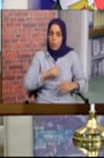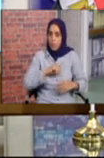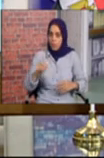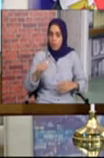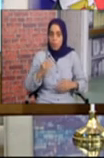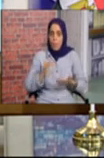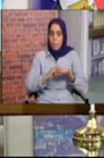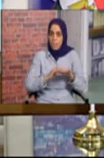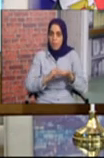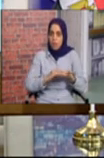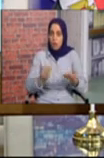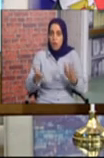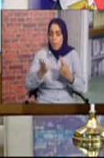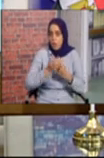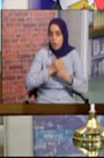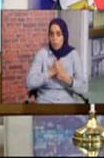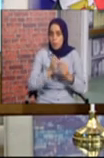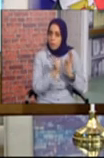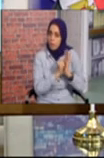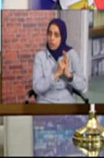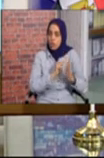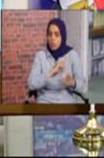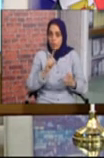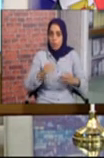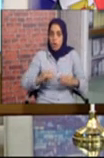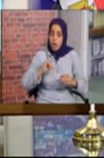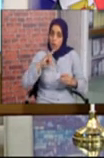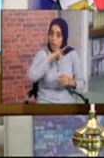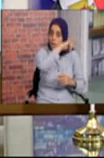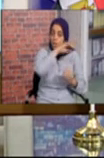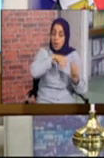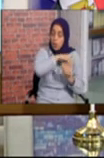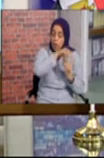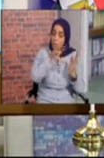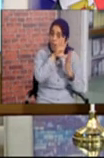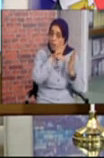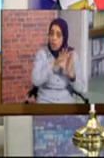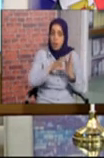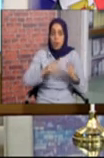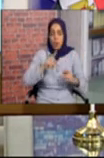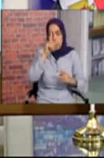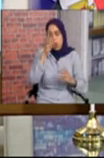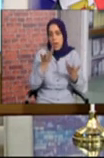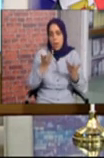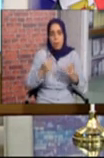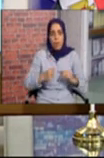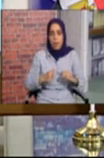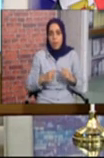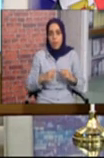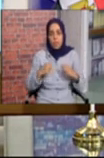مأوى، بيتخيل له إنه لو هاجر هيلاقي ملذات الحياة، الله أعلم بقى بياخدوه